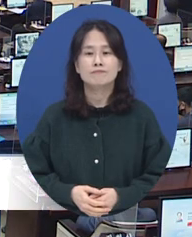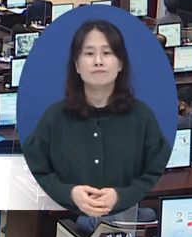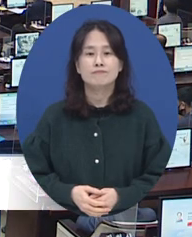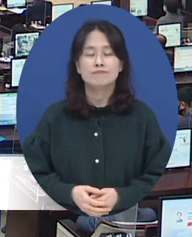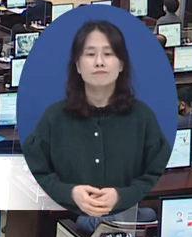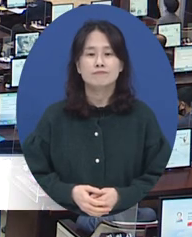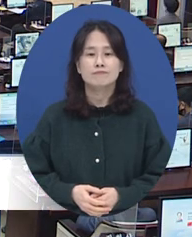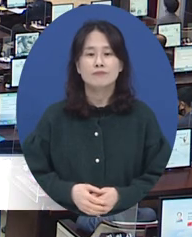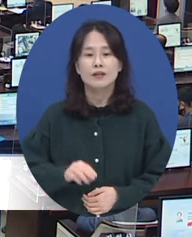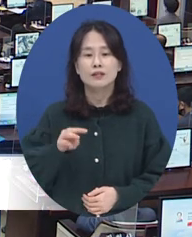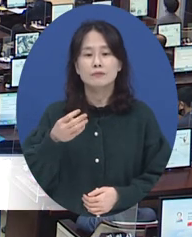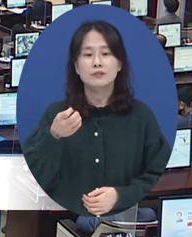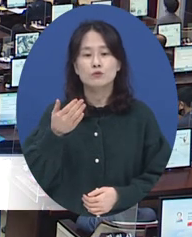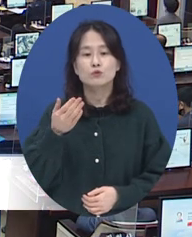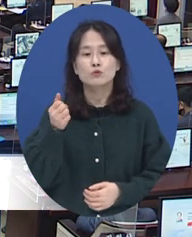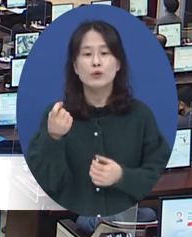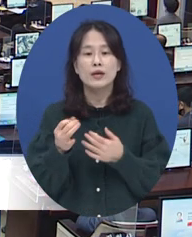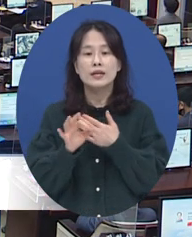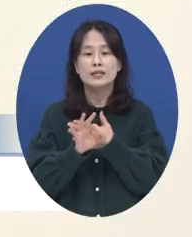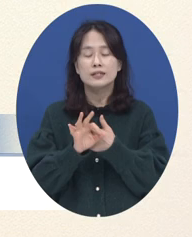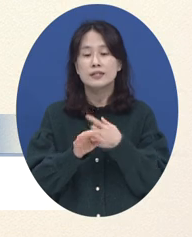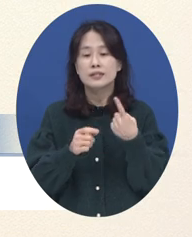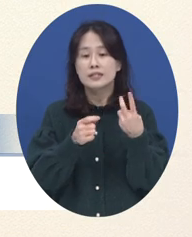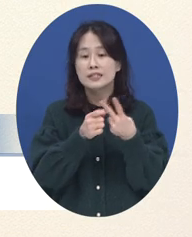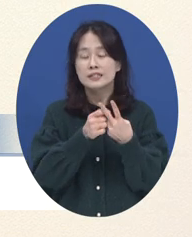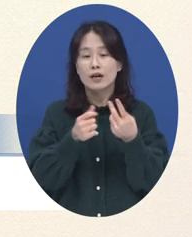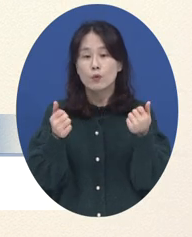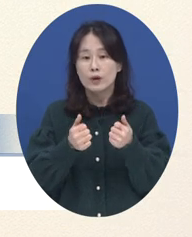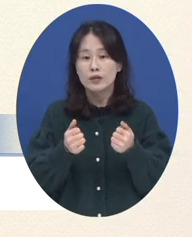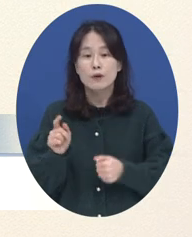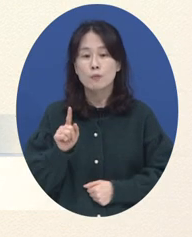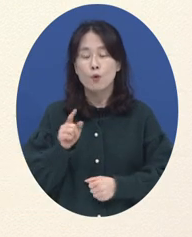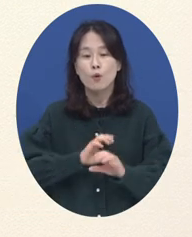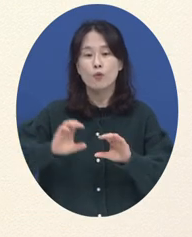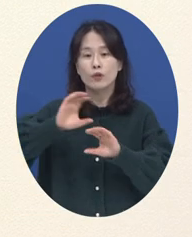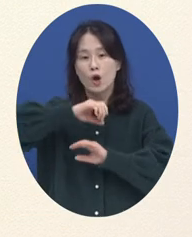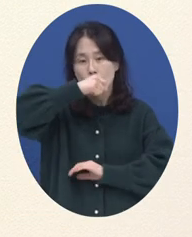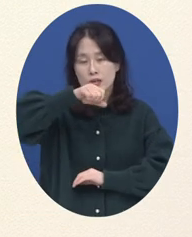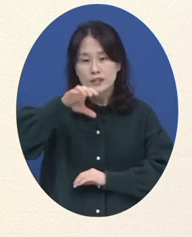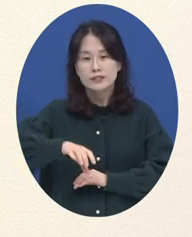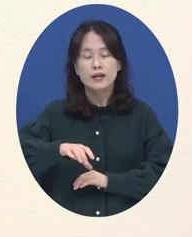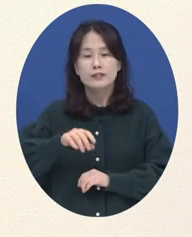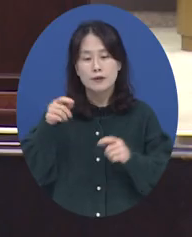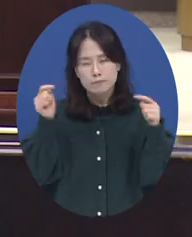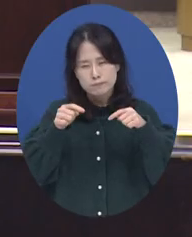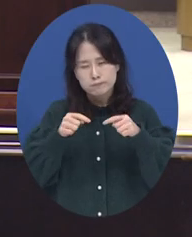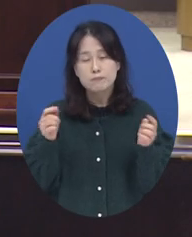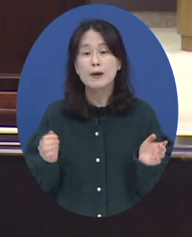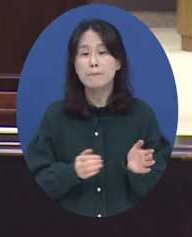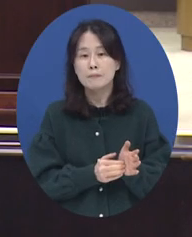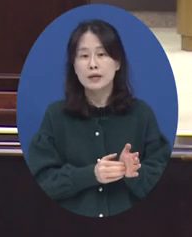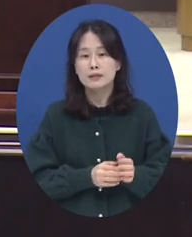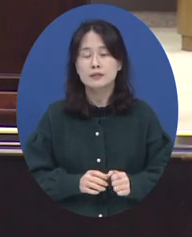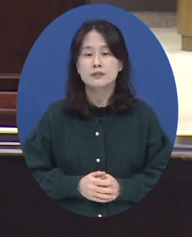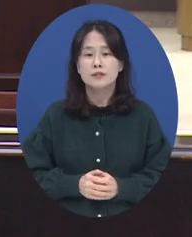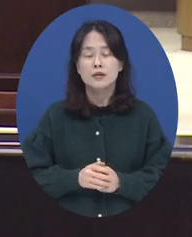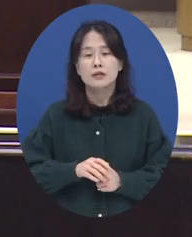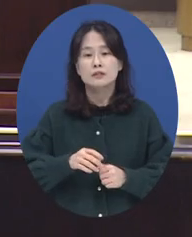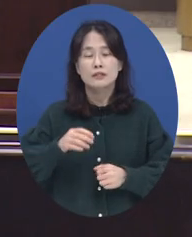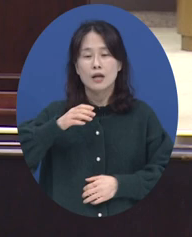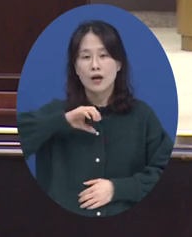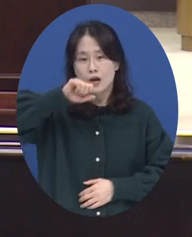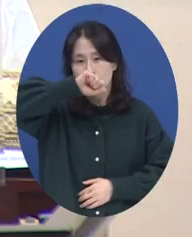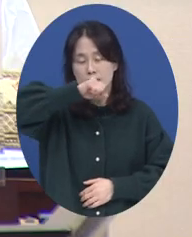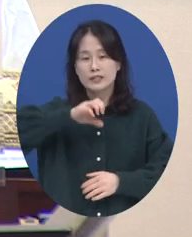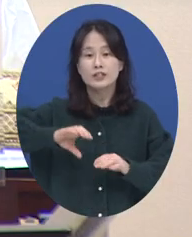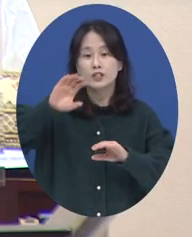경우도 회제 349 에임스 1차 봄 위해선 오 래 처 추가경정예산안 심의 가 마무리됐습니다 본회의를 통과한 수영 예산은